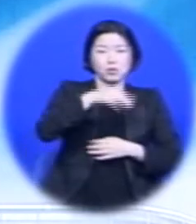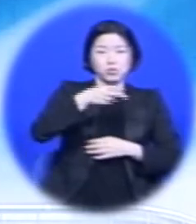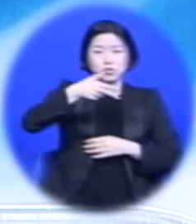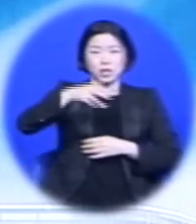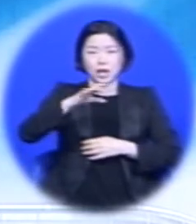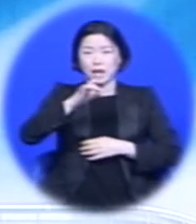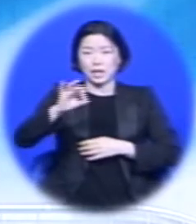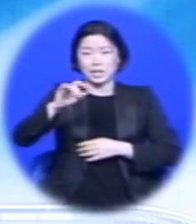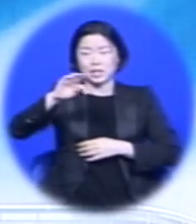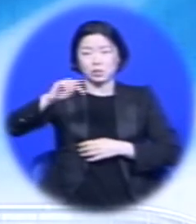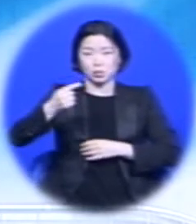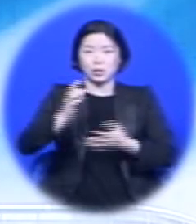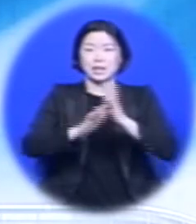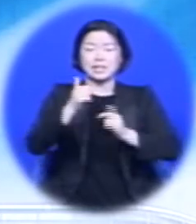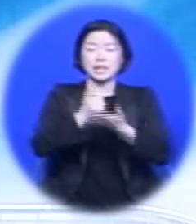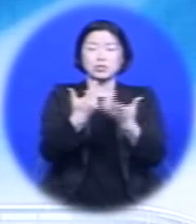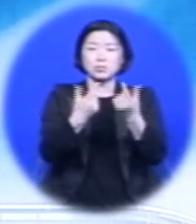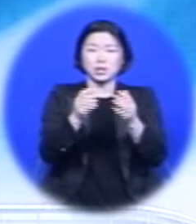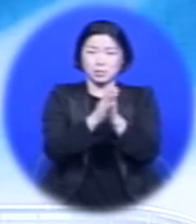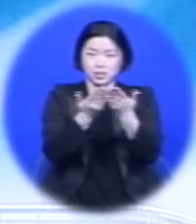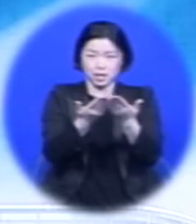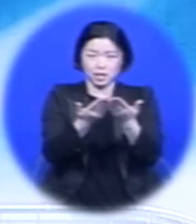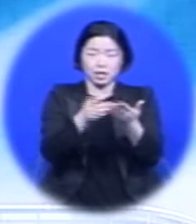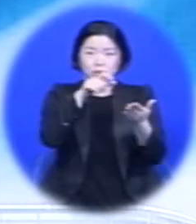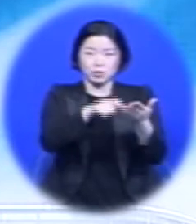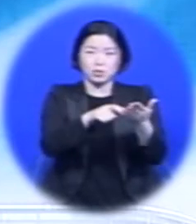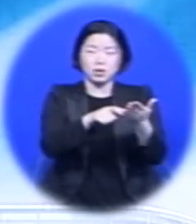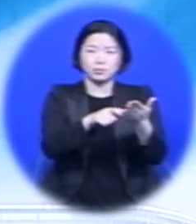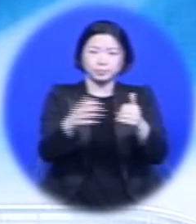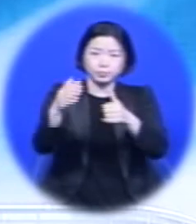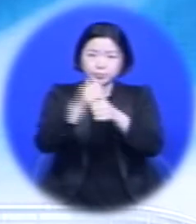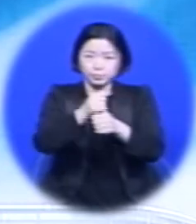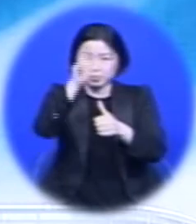예수님처럼이라고 하는 책 속에서 매임병이라는 게 있다고 이야기를 하셨어요.